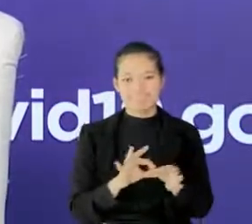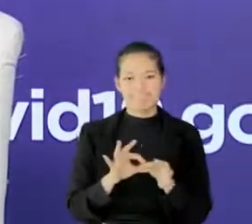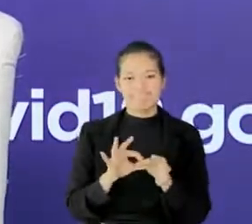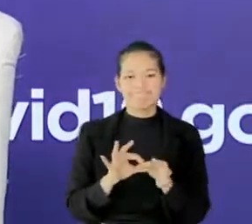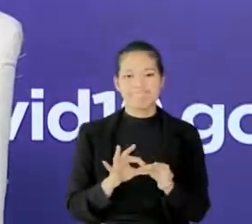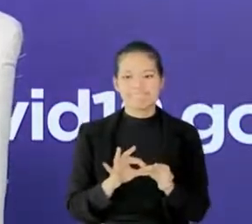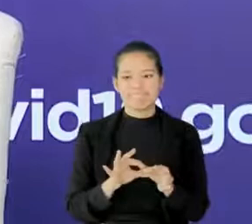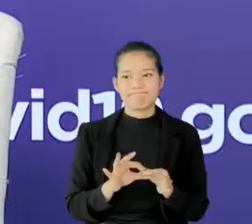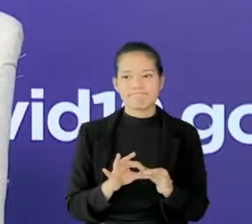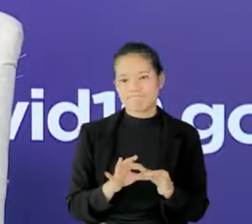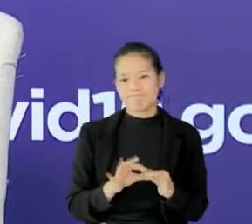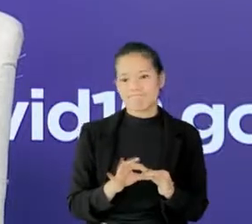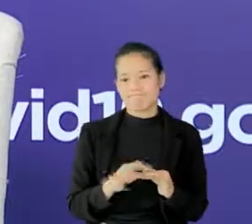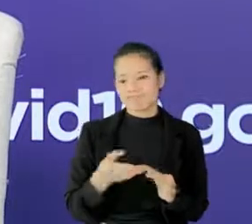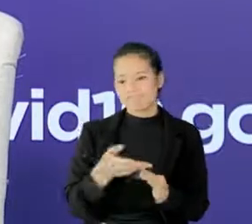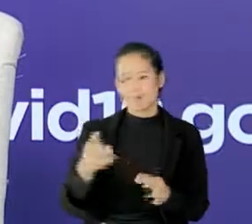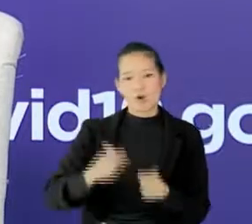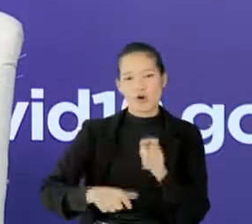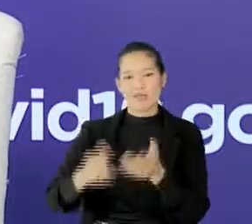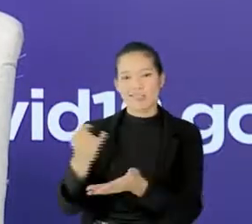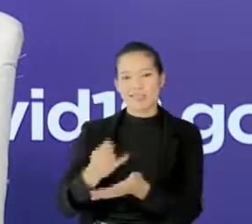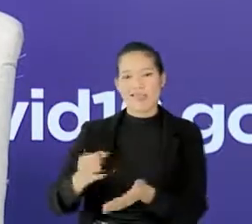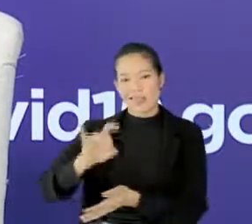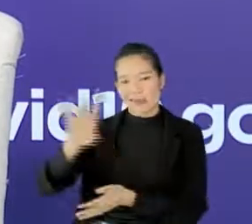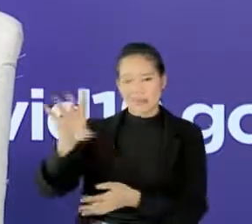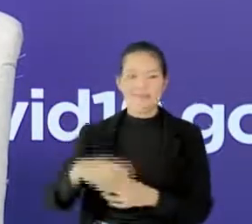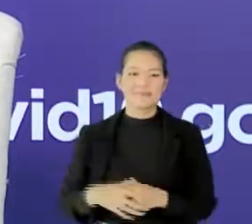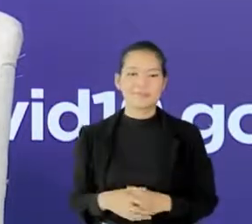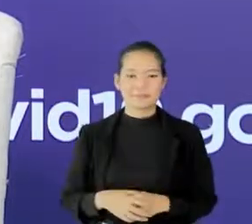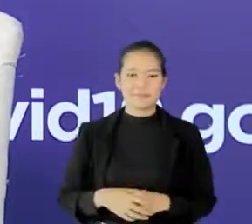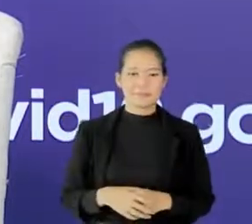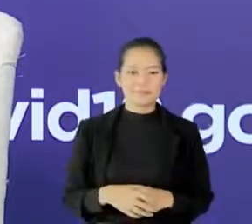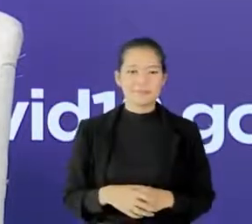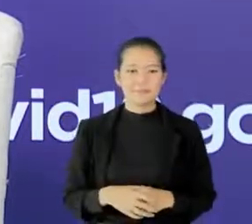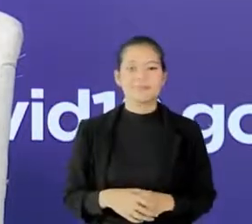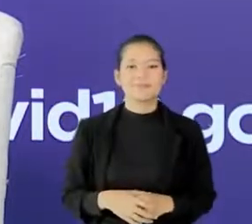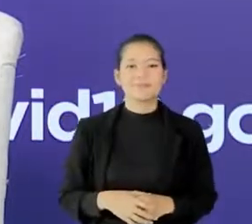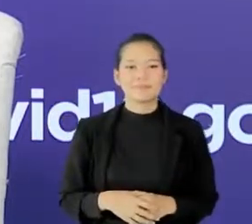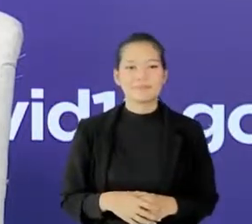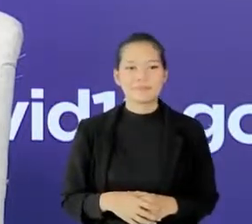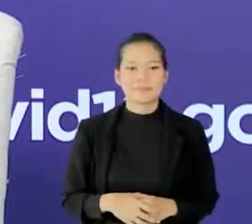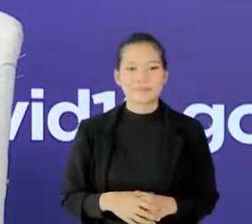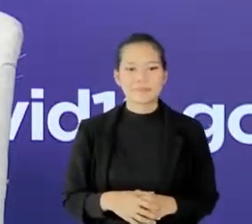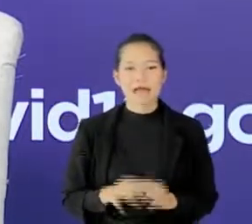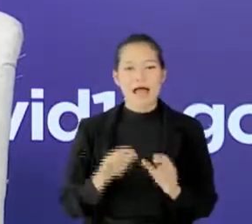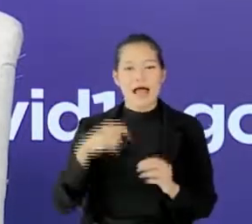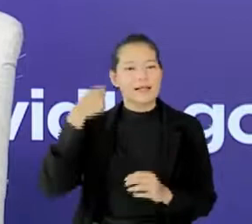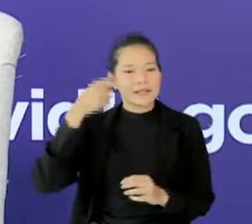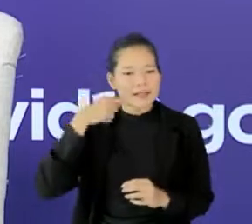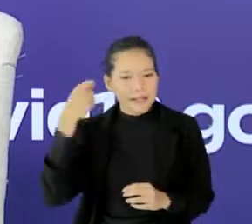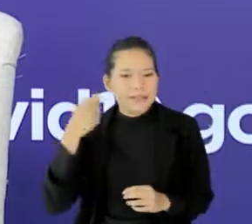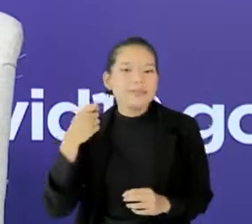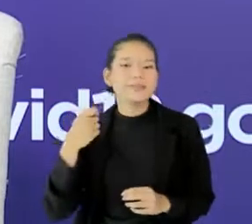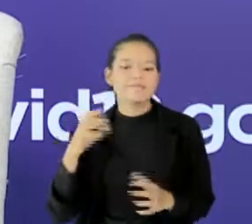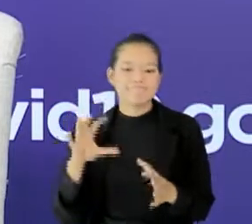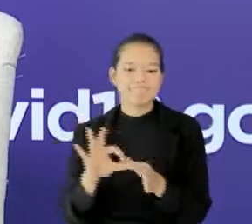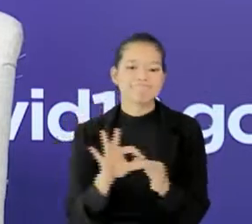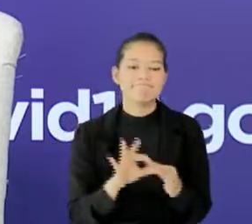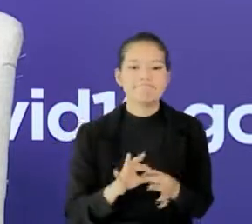kolaborasi dengan seniman yang lain, tentunya banyak artis-artis